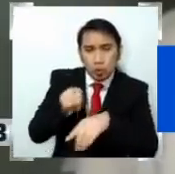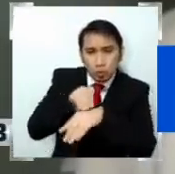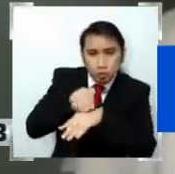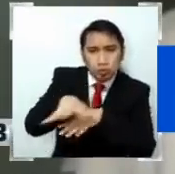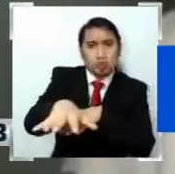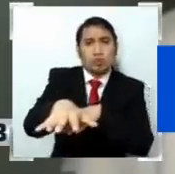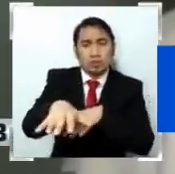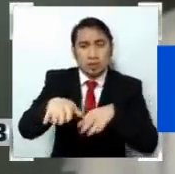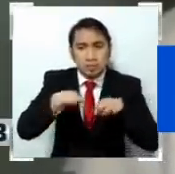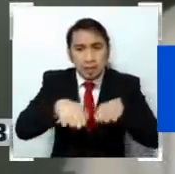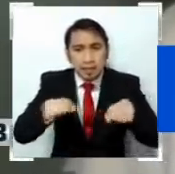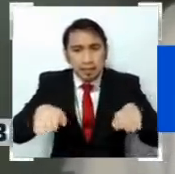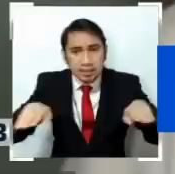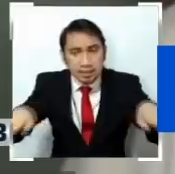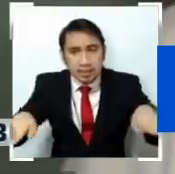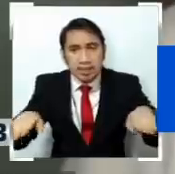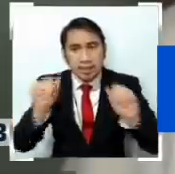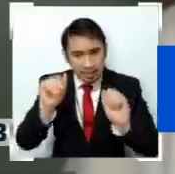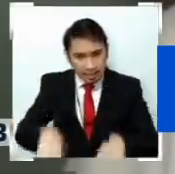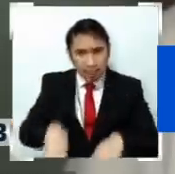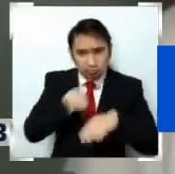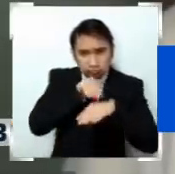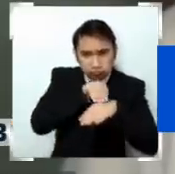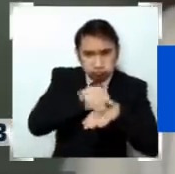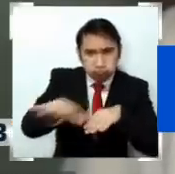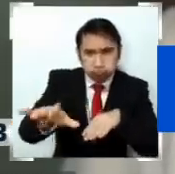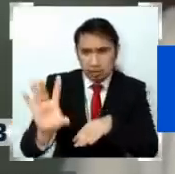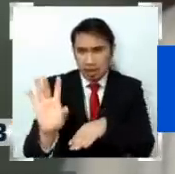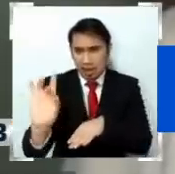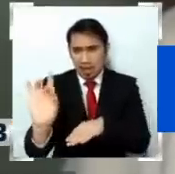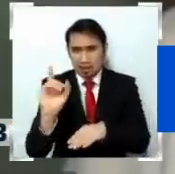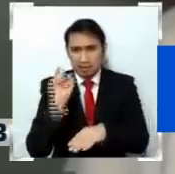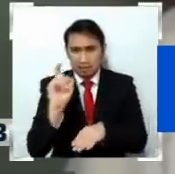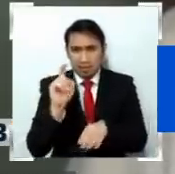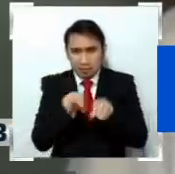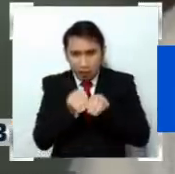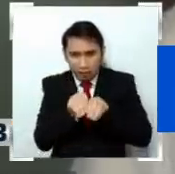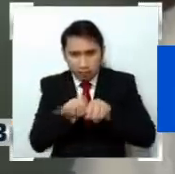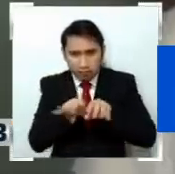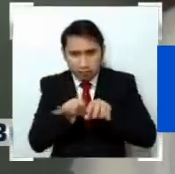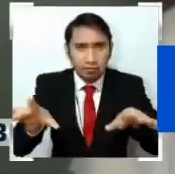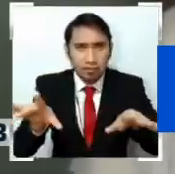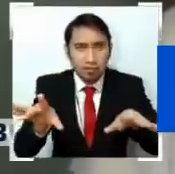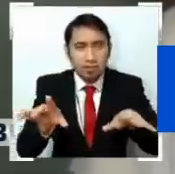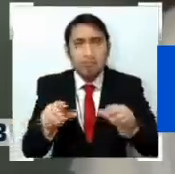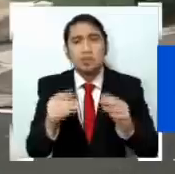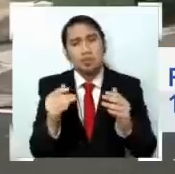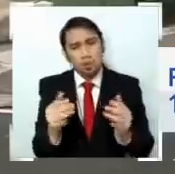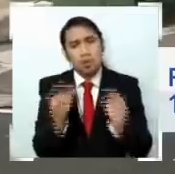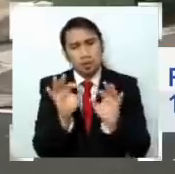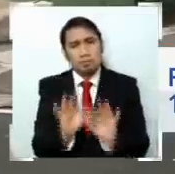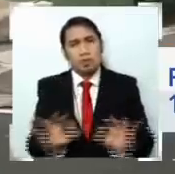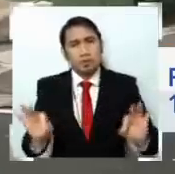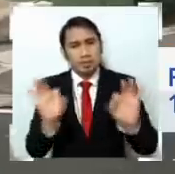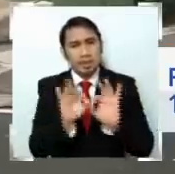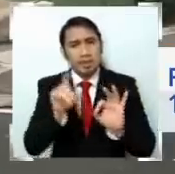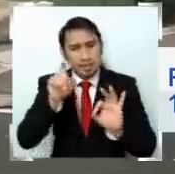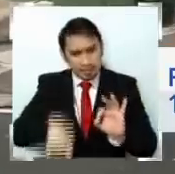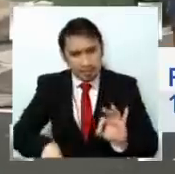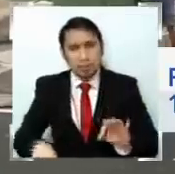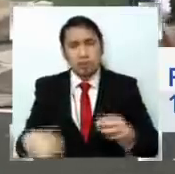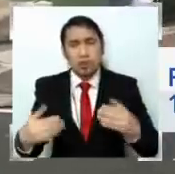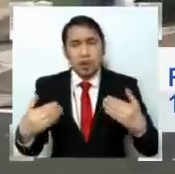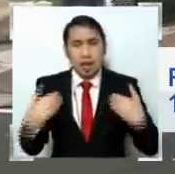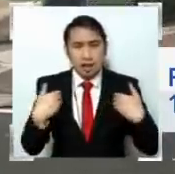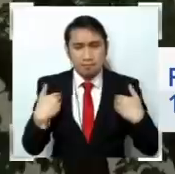8 persons. Kaya kailangan po tayo talagang tagtibayan yung ating mga border controls. Ayon sa DOH,